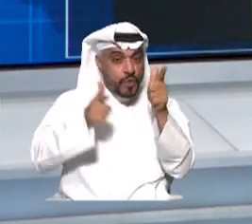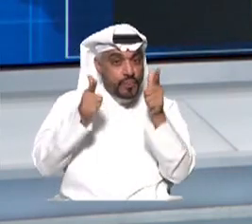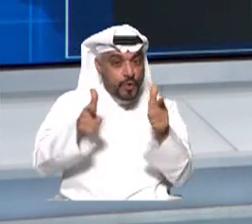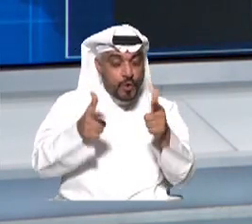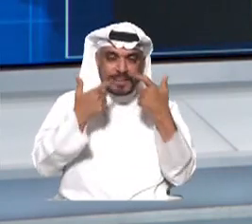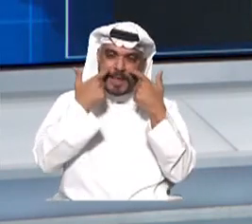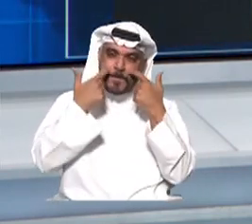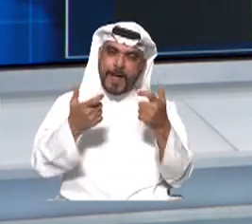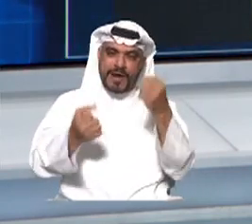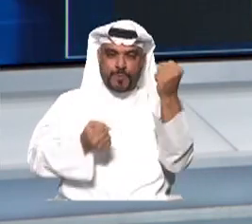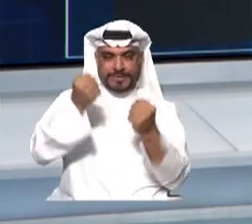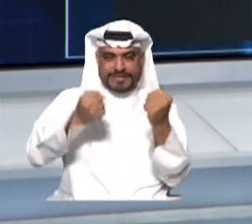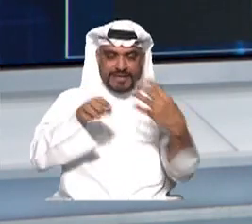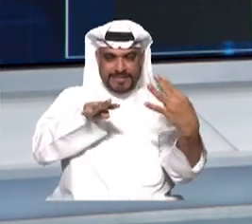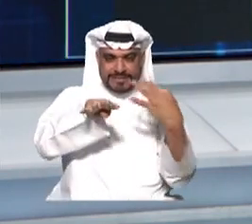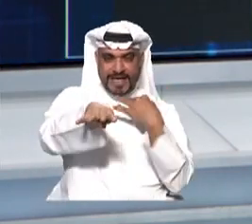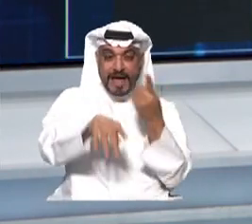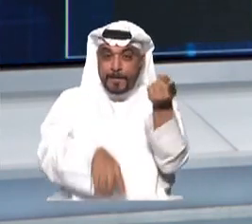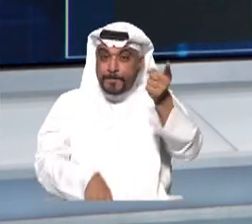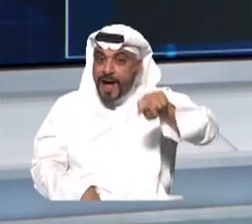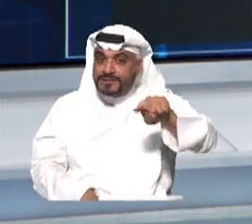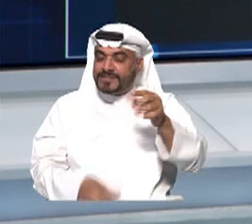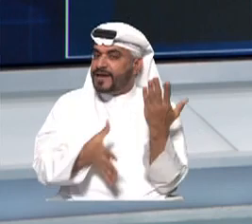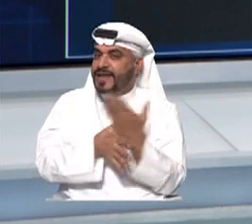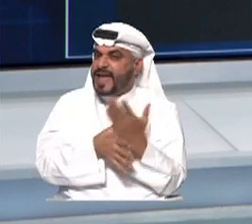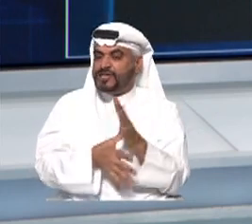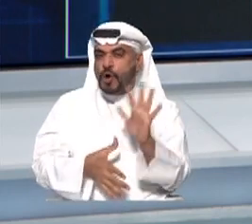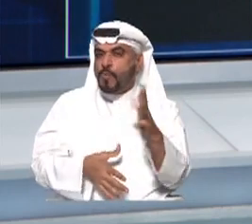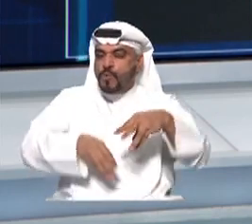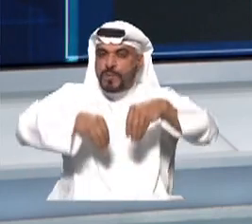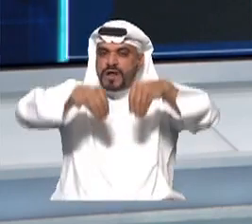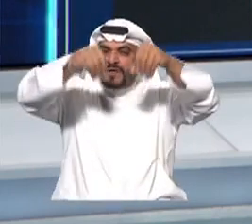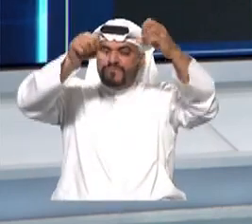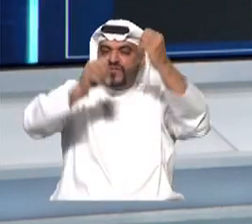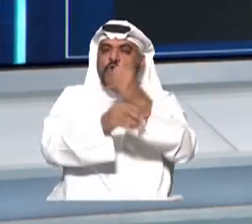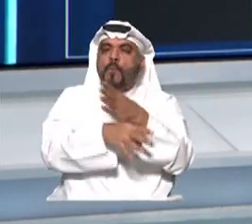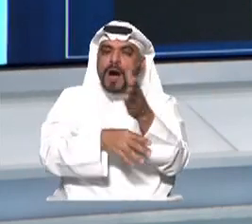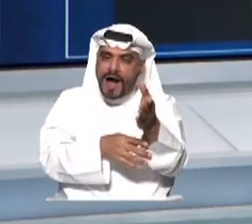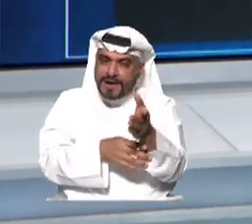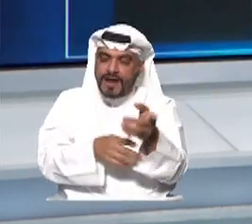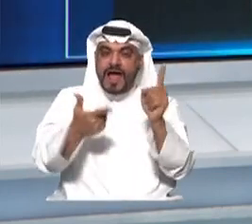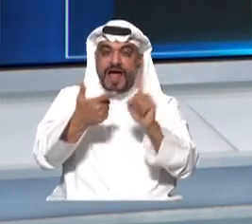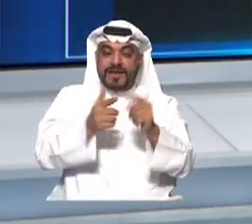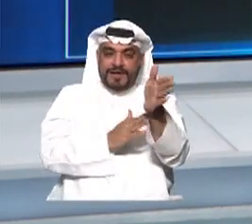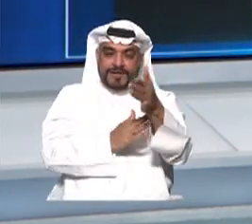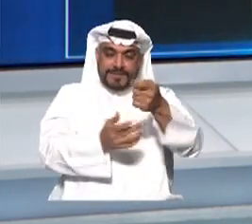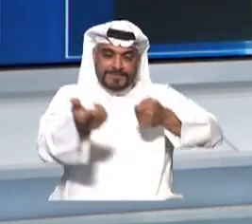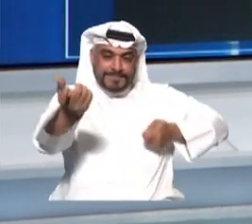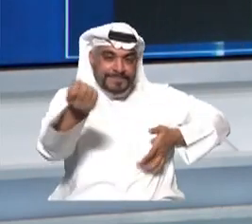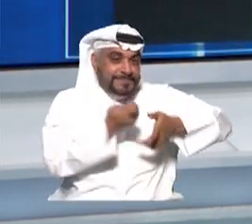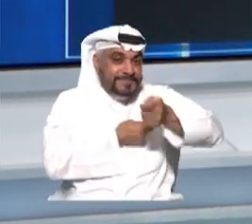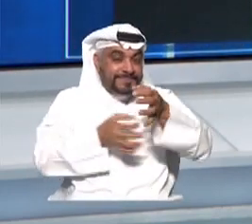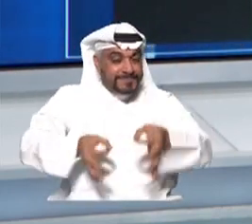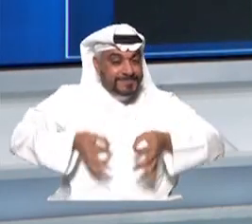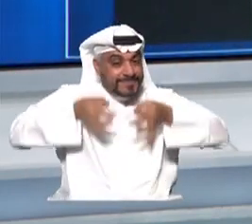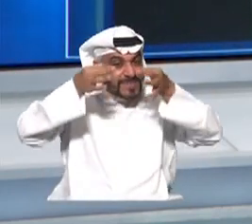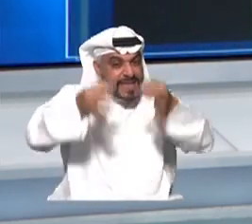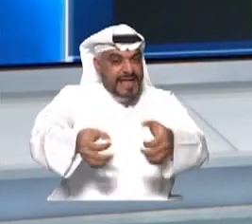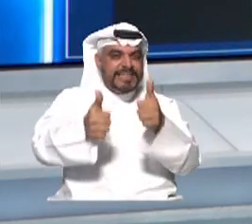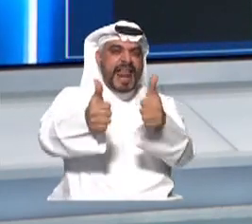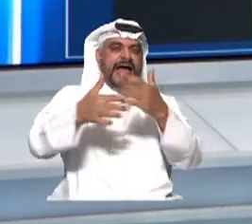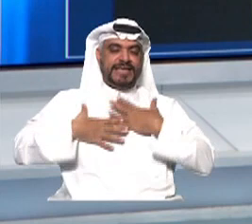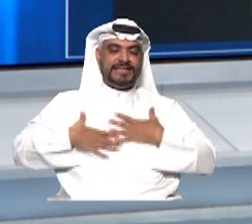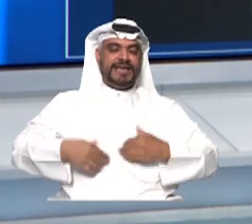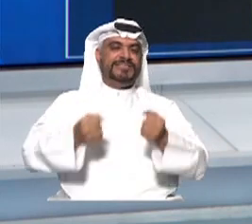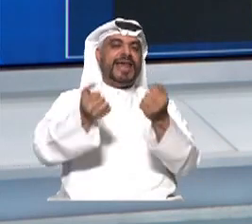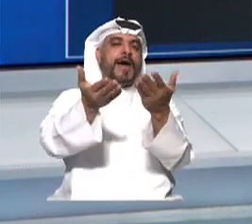وأيضا الحداقة تأجيل أي نشاط بحري خلال 24 ساعة القادمة. ودرجة الحرارة العظمى المتوقعة 40 درجة مئوية، بالنسبة